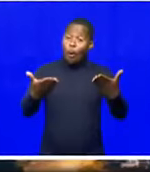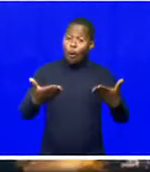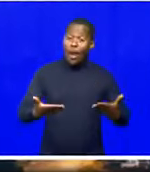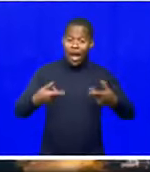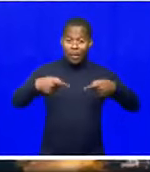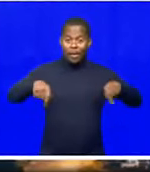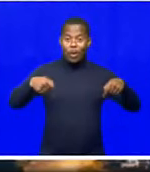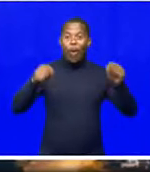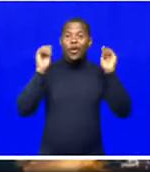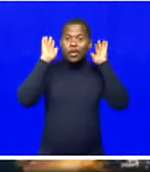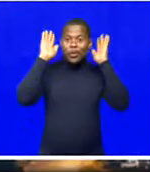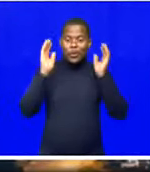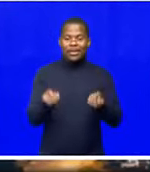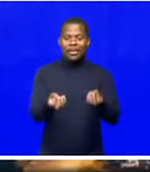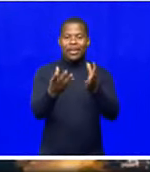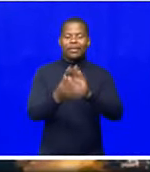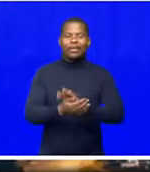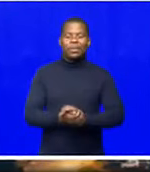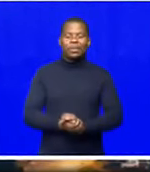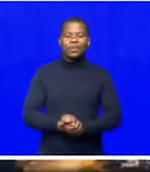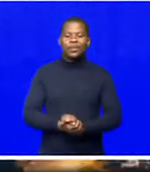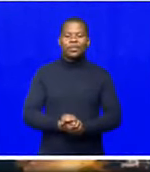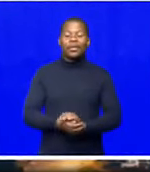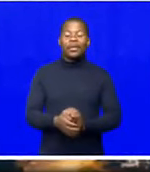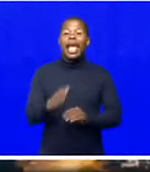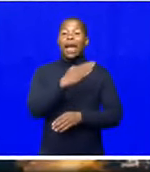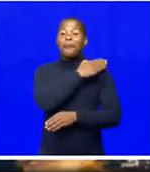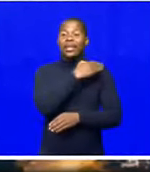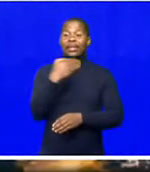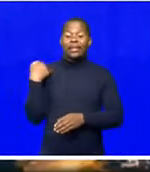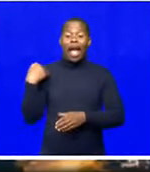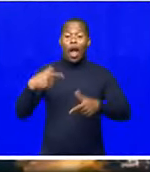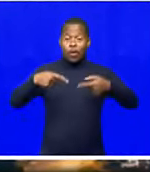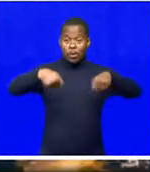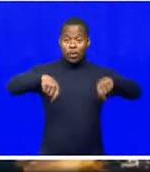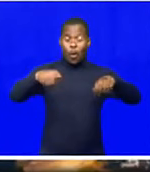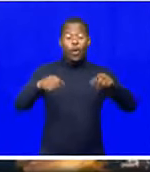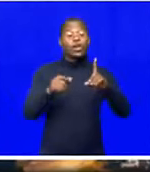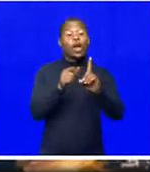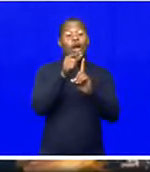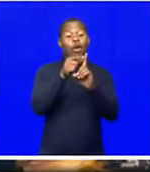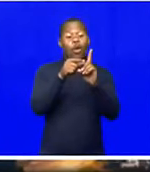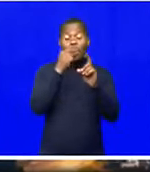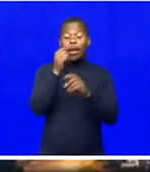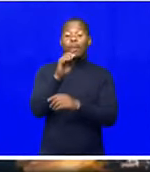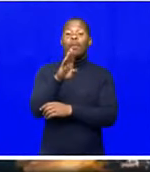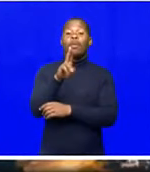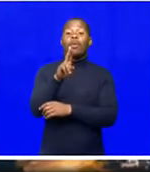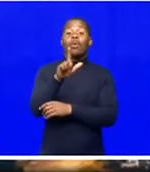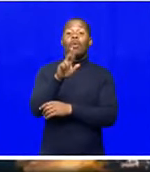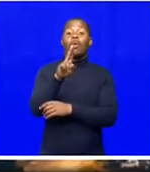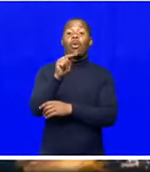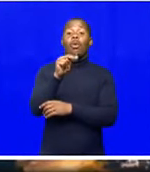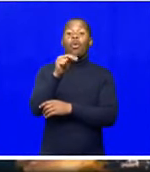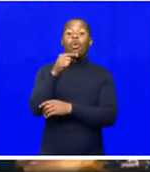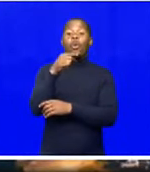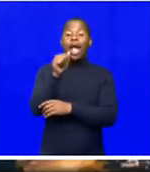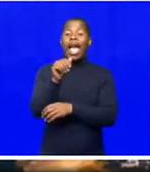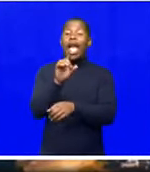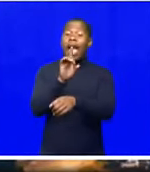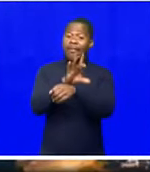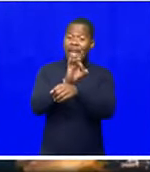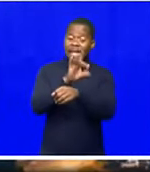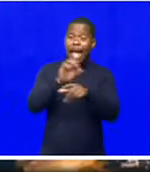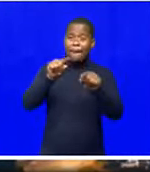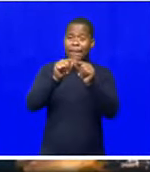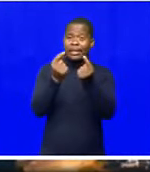Ngwane lomuhle kulesikhathi sidawungena kidodo emidlalo. Induna yetemidlalo Harris Bulunga ikhuthaza abaphathi betemidlalo ukuthi bahambise